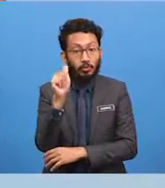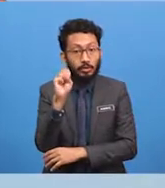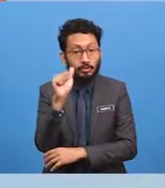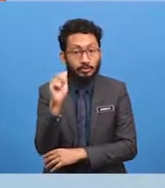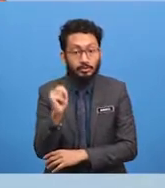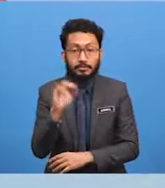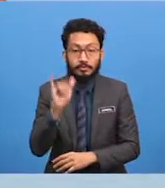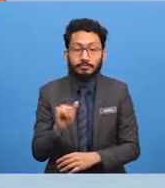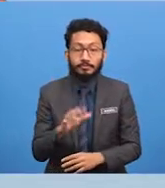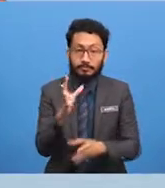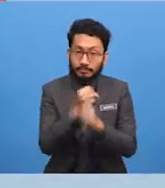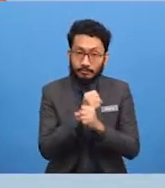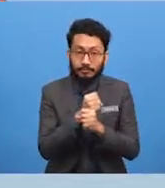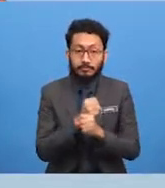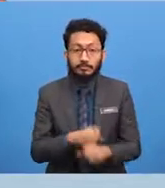tempoh masa panjang.